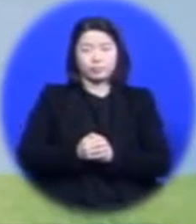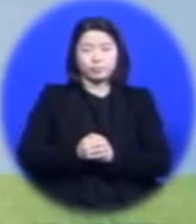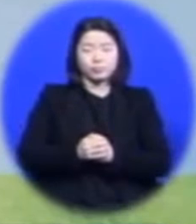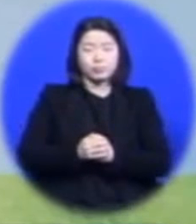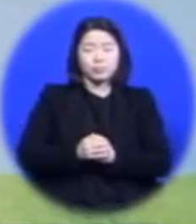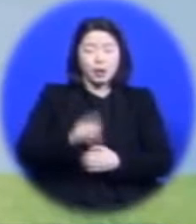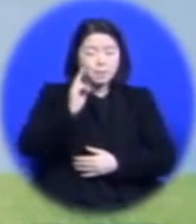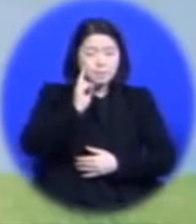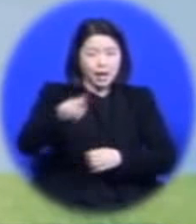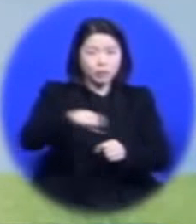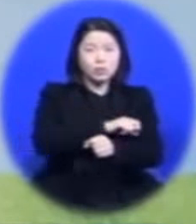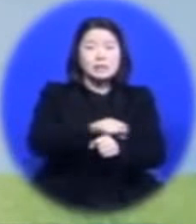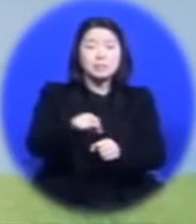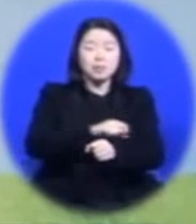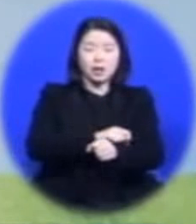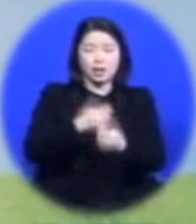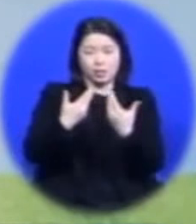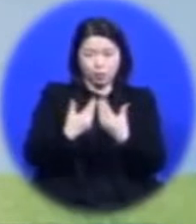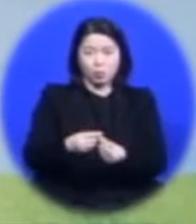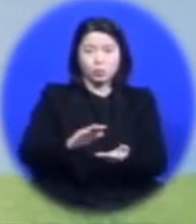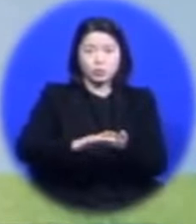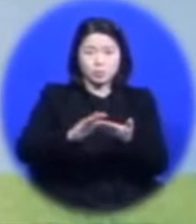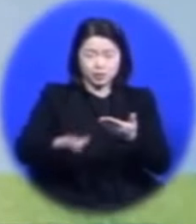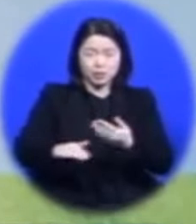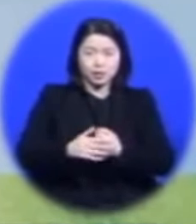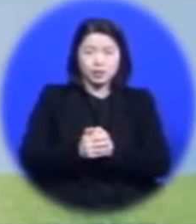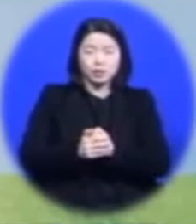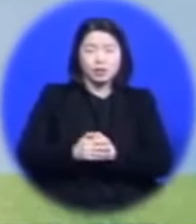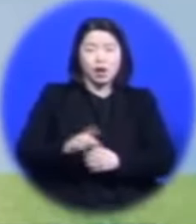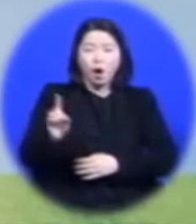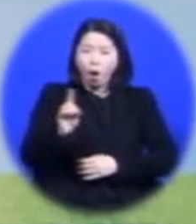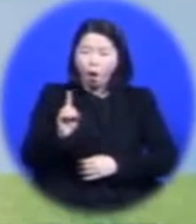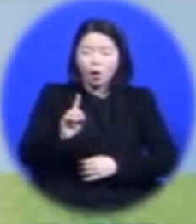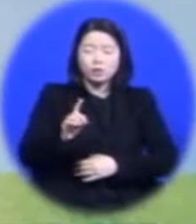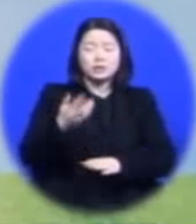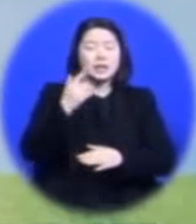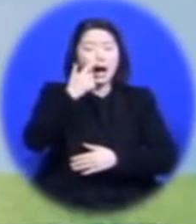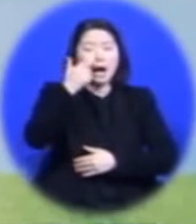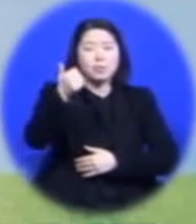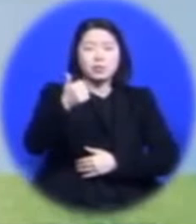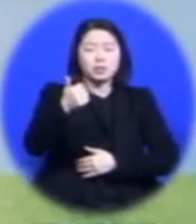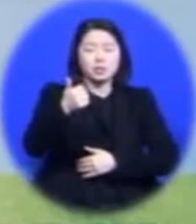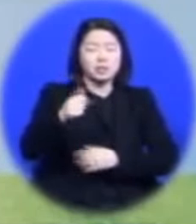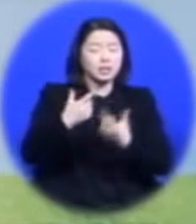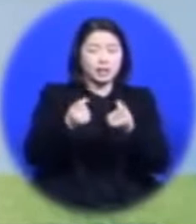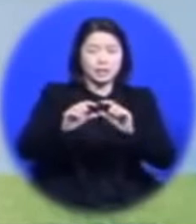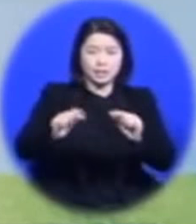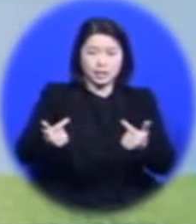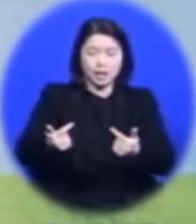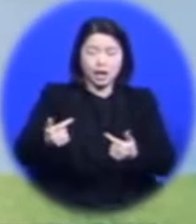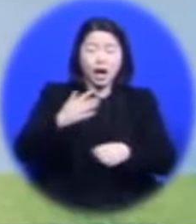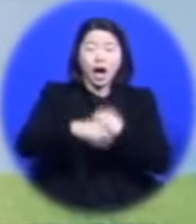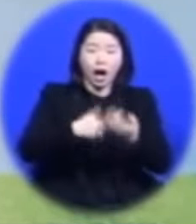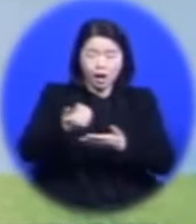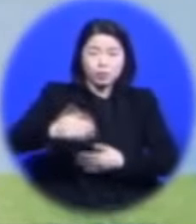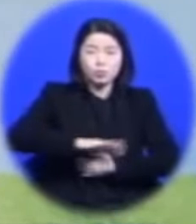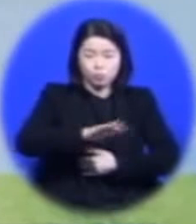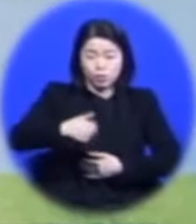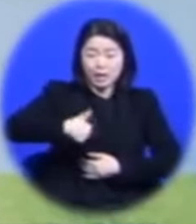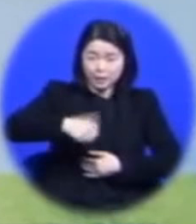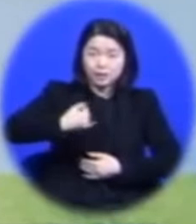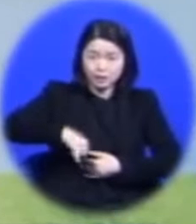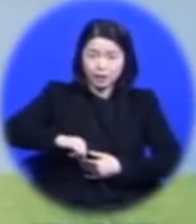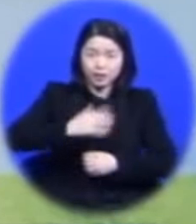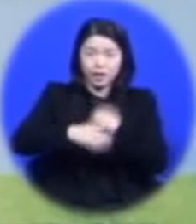아주 특별한 경우입니다 연어 아버지 같지 않습니다 하나님 우리 아들 우리 딸에게